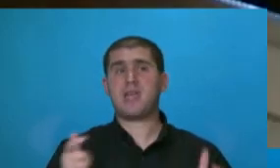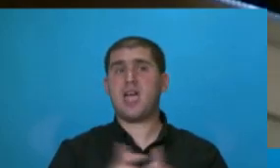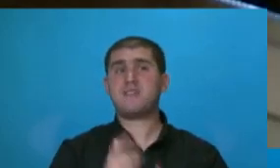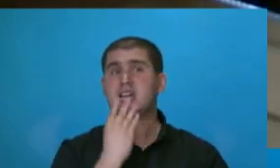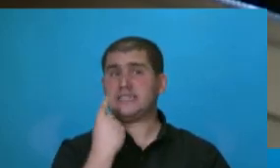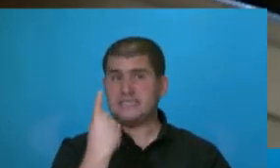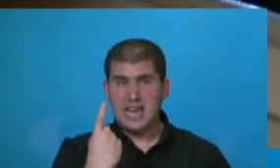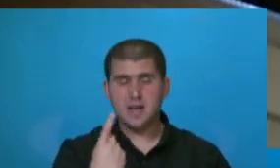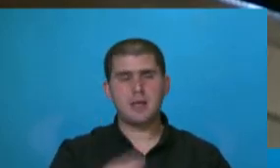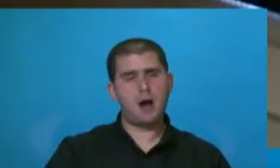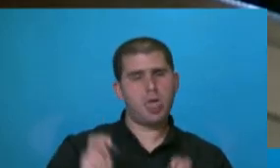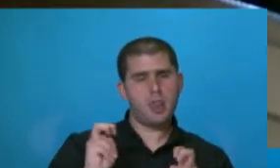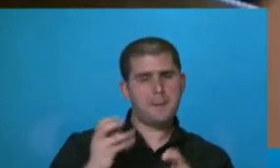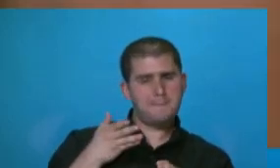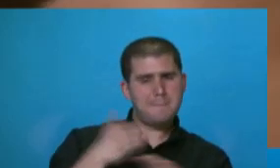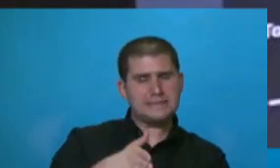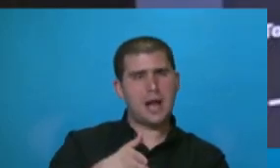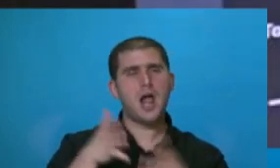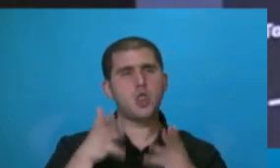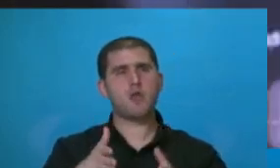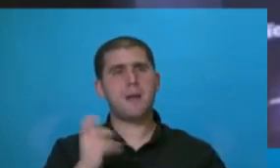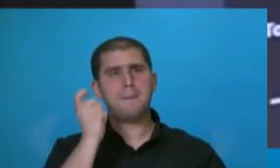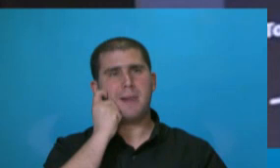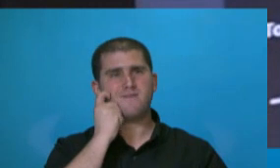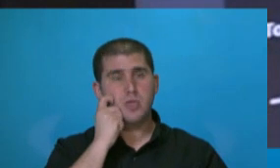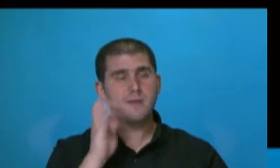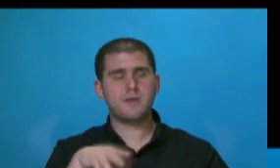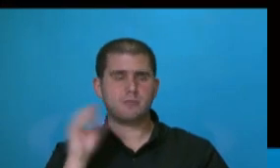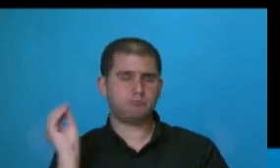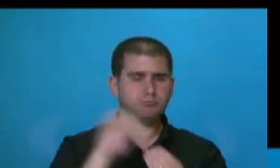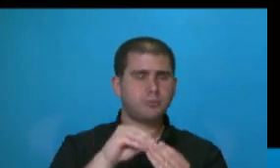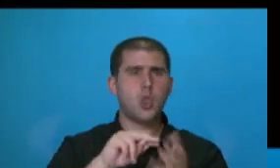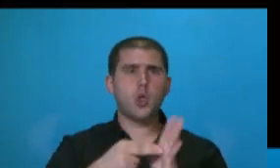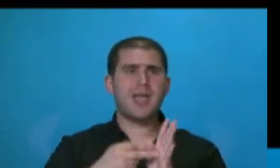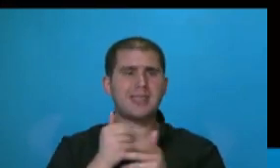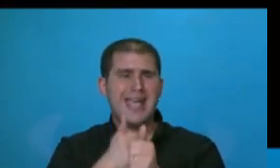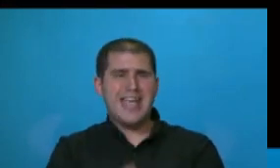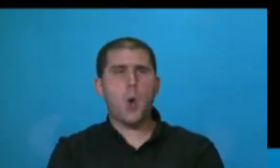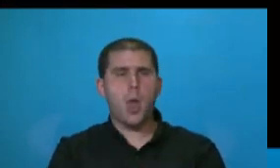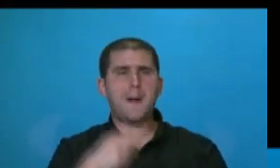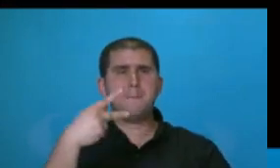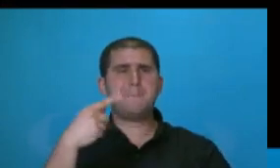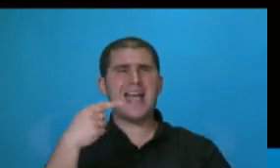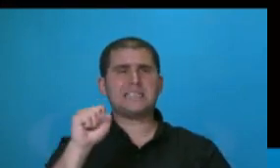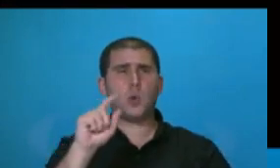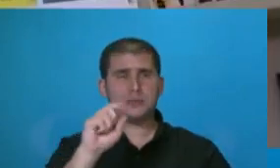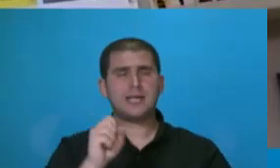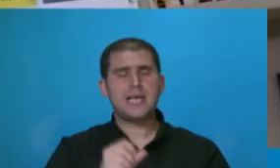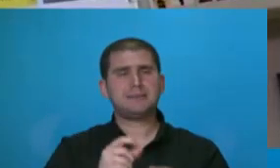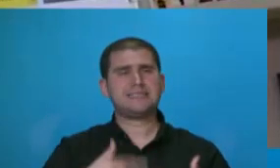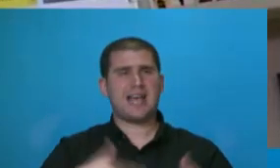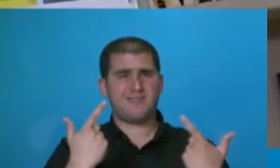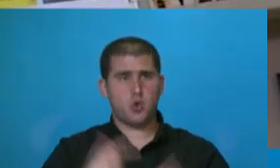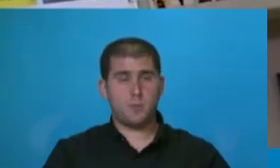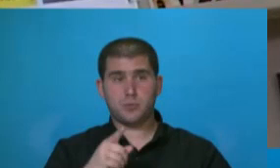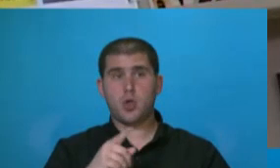הישראלית ניצלה פרצה כדי לתקוף מכשירים ניידים ולהשתיל בהם את תוכנת הריגול פגסוס, זאת בעזרת שיחת וידאו. אותה